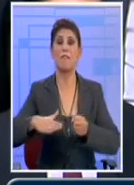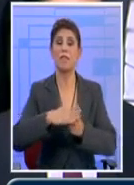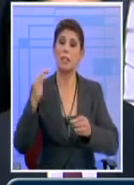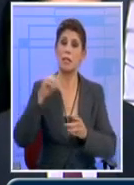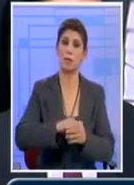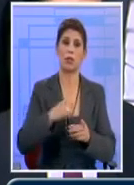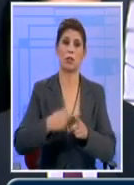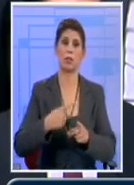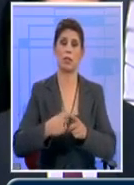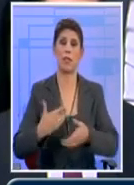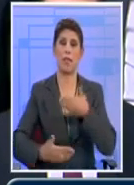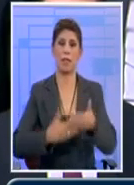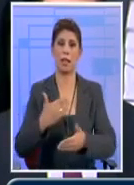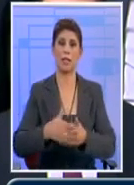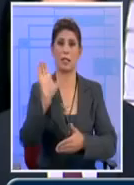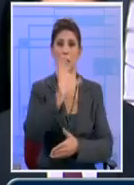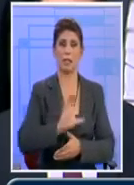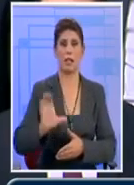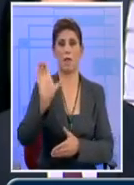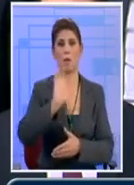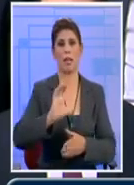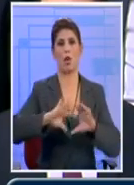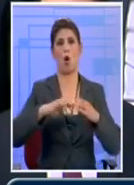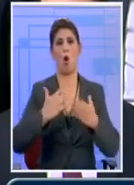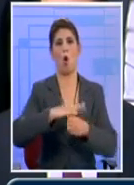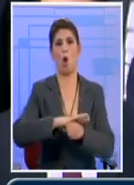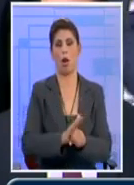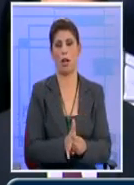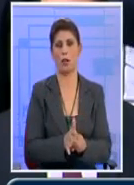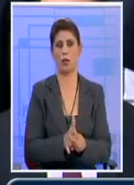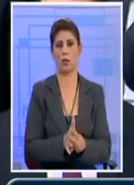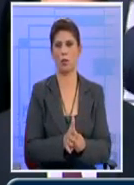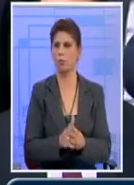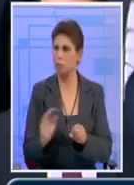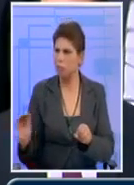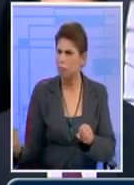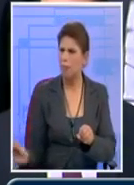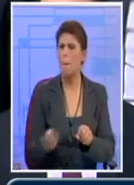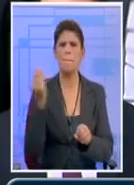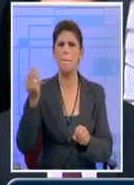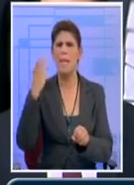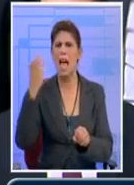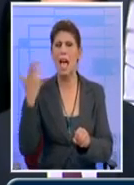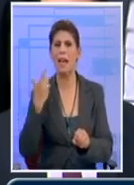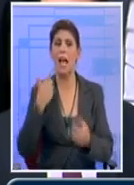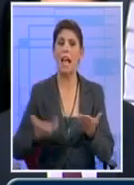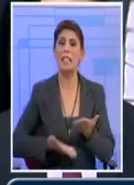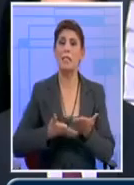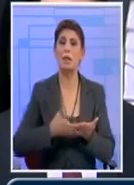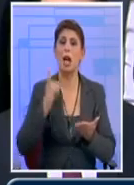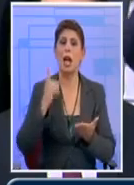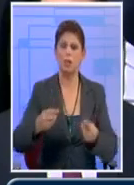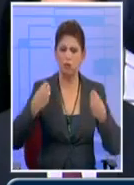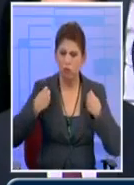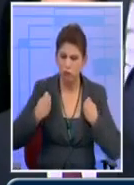χώρας στις διαδικασίες της ευρωπαϊκής ολοκλήρωσης. Υπό ποιαν έννοιαν η εξυπηρέτηση ενός